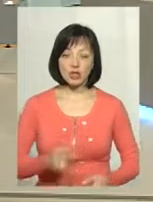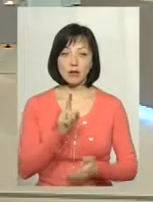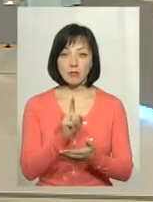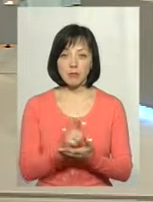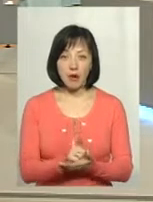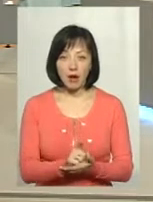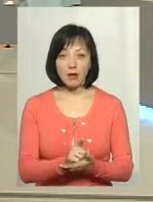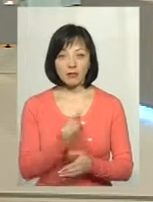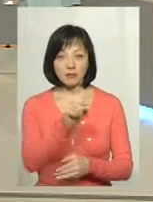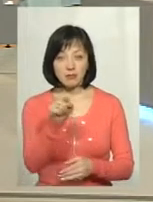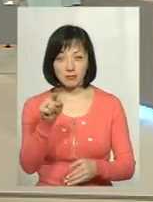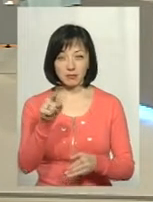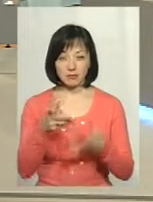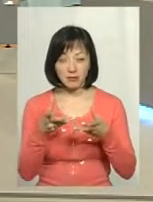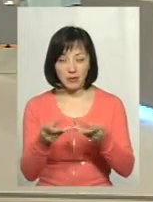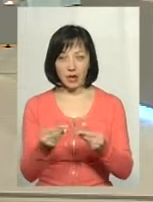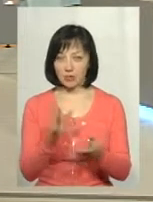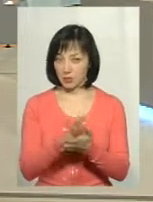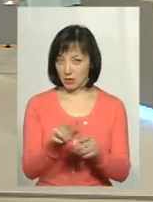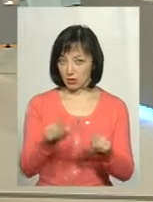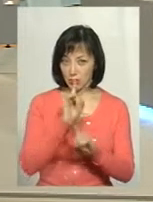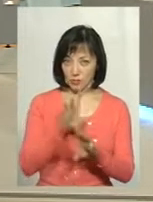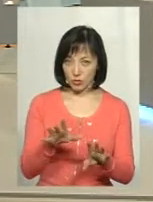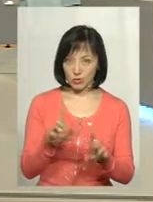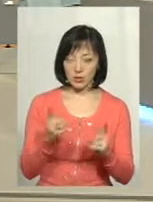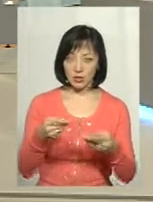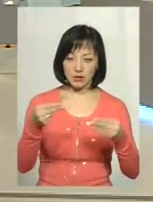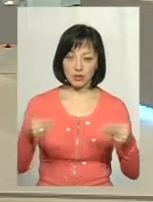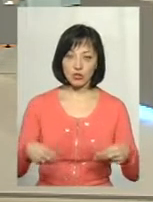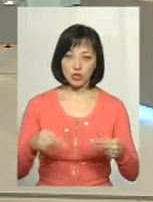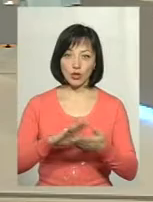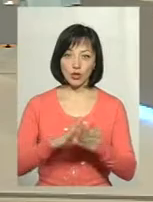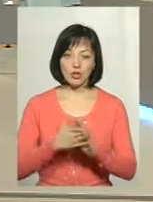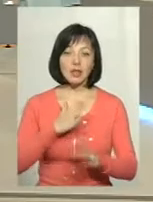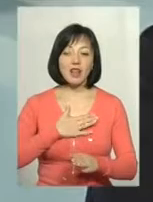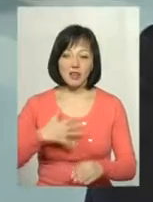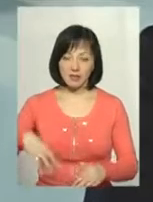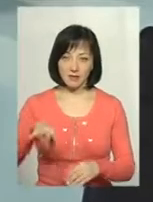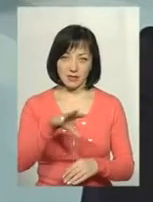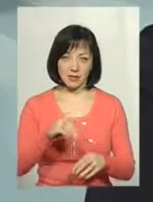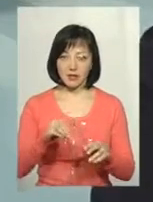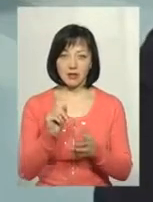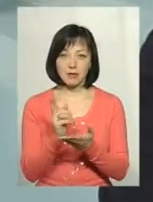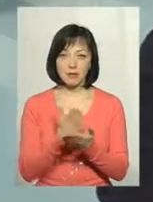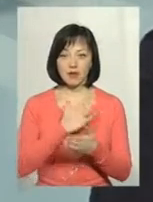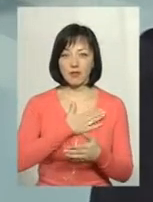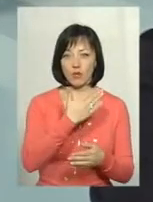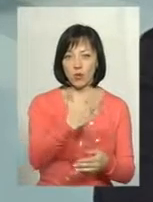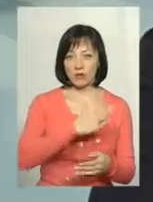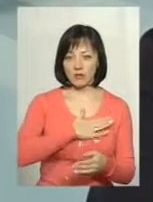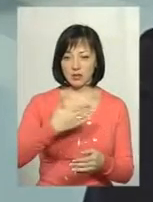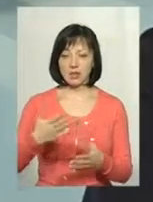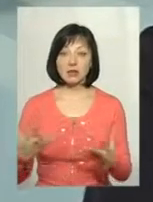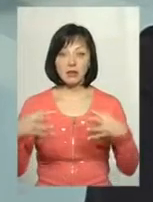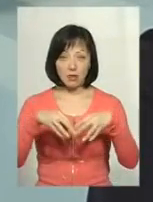маємо достукатися до них. Якщо ми не будемо тут смітити, тому що сьогодні потрібно заключити договір. Це наше все. Тобто немає, це моє, це твоє, це